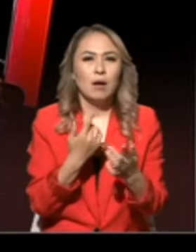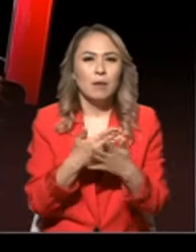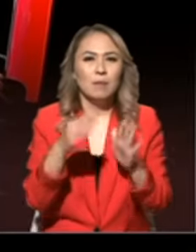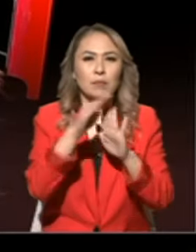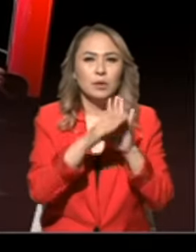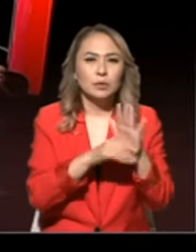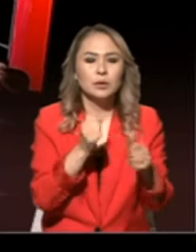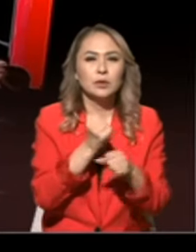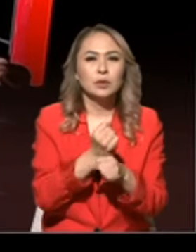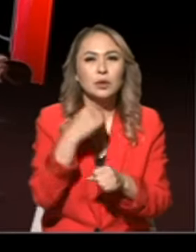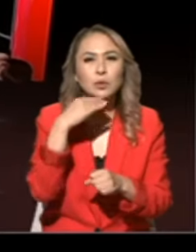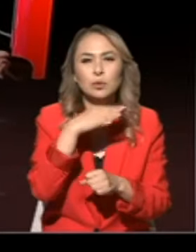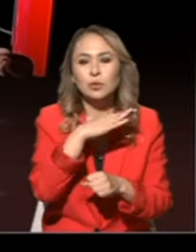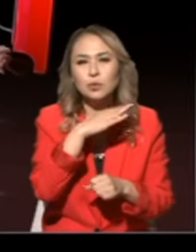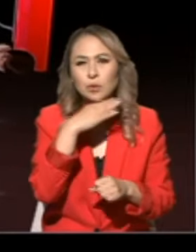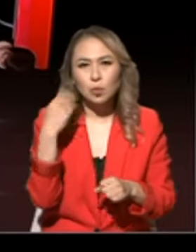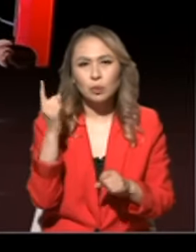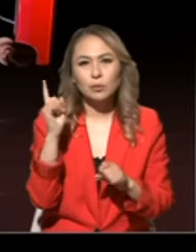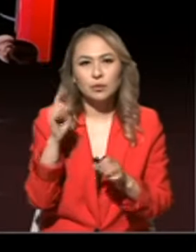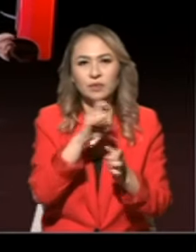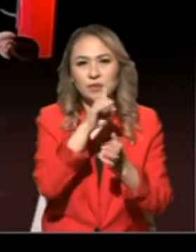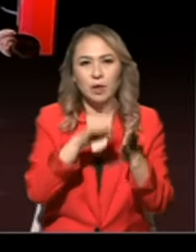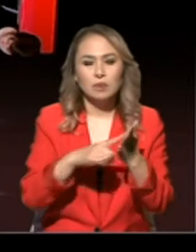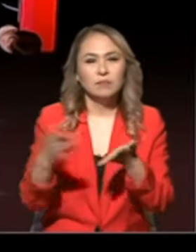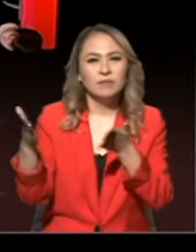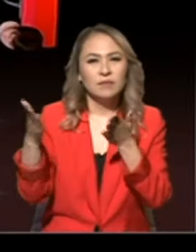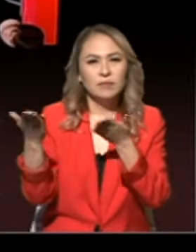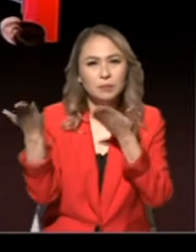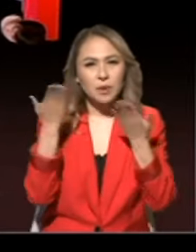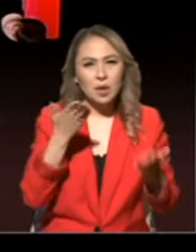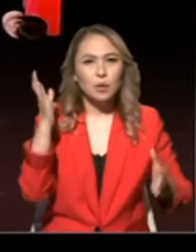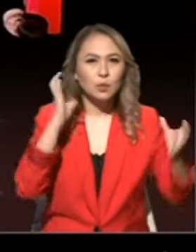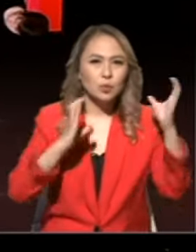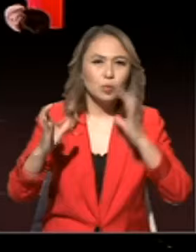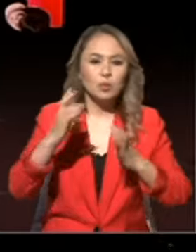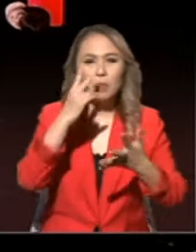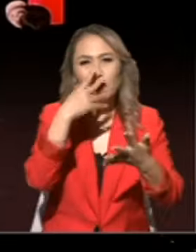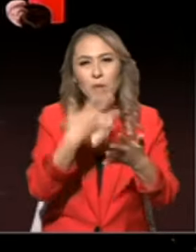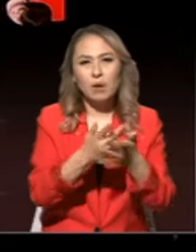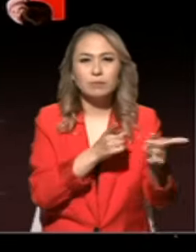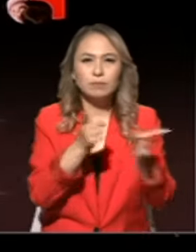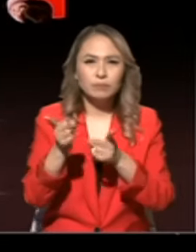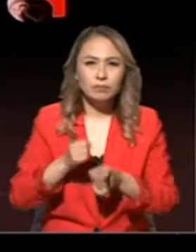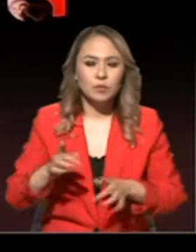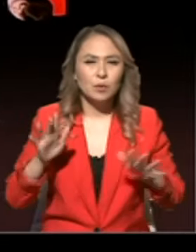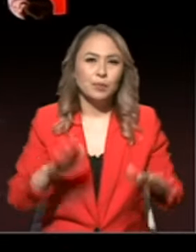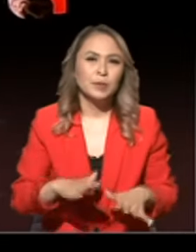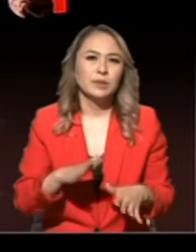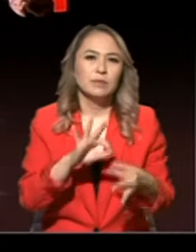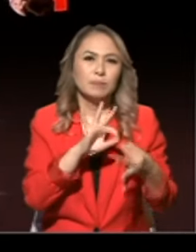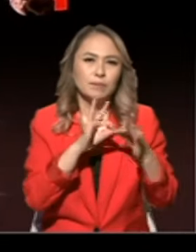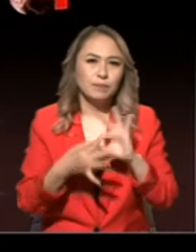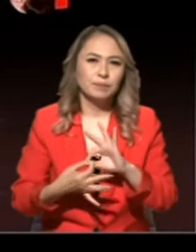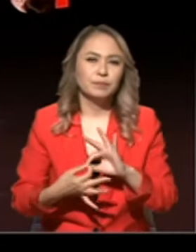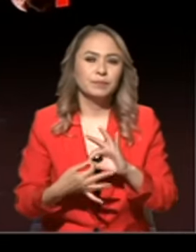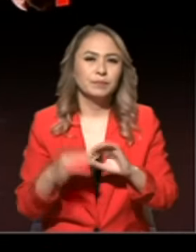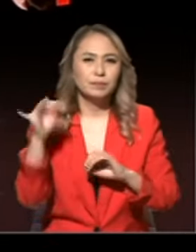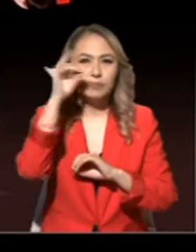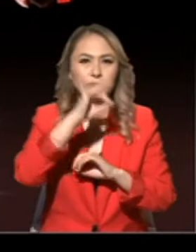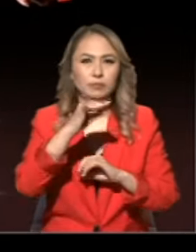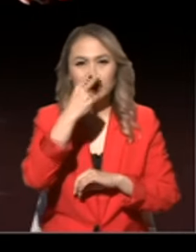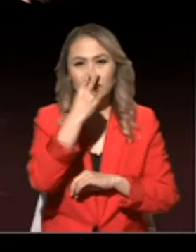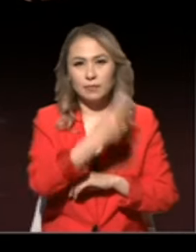бағдарлама істемеске? Шетелде қазақ жастарын шақырып, солтүстік өңірлерді көрсетсе, ол суы мол, шөбі шүйген жерді қалуы сөзсіз. Мысалы, тарихтан